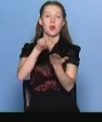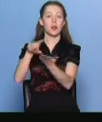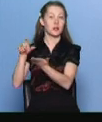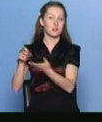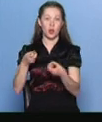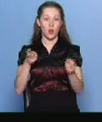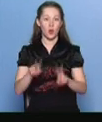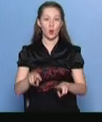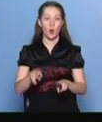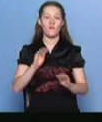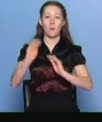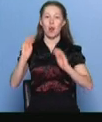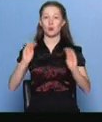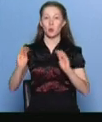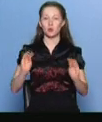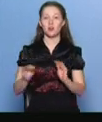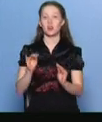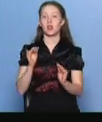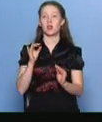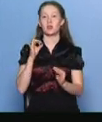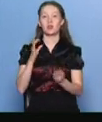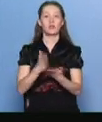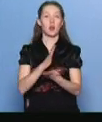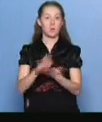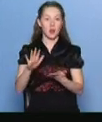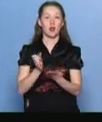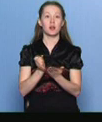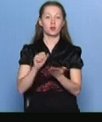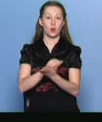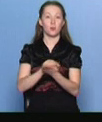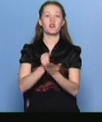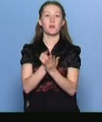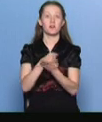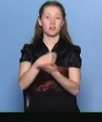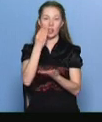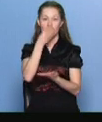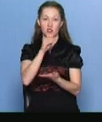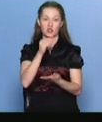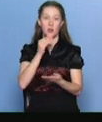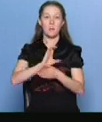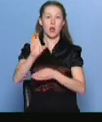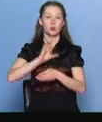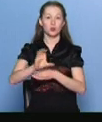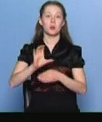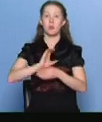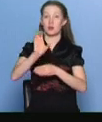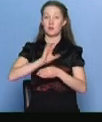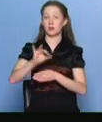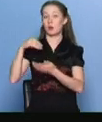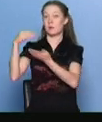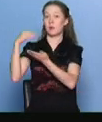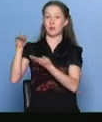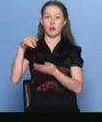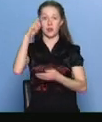оборудования, соответственно, не имела документов, подтверждающих качество продукции, которые как производили, так и приобретали,